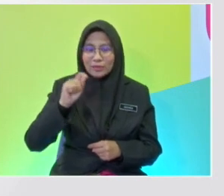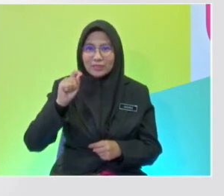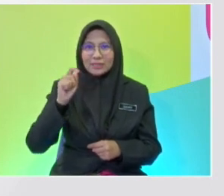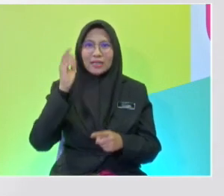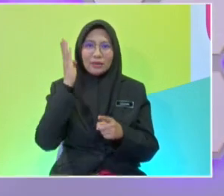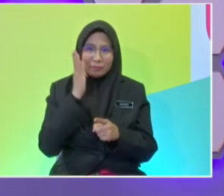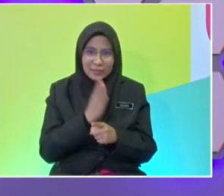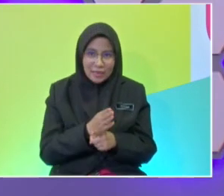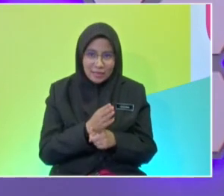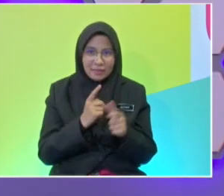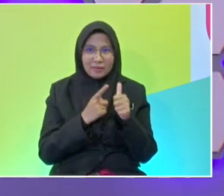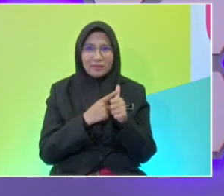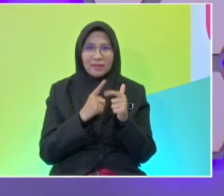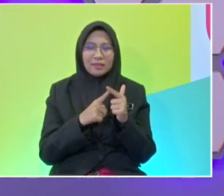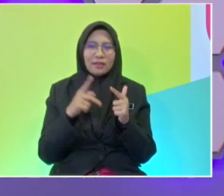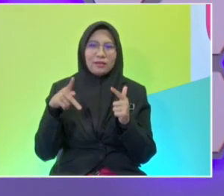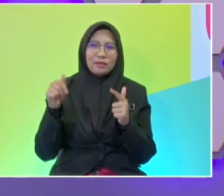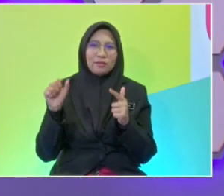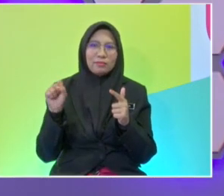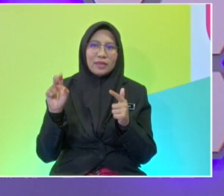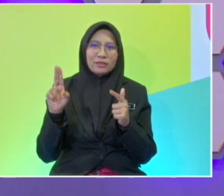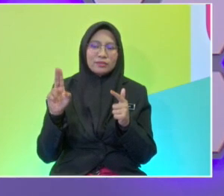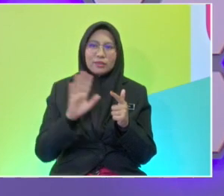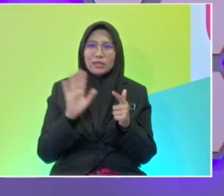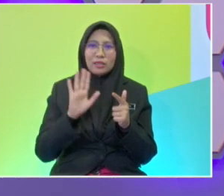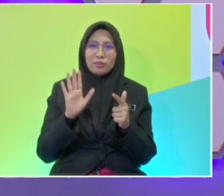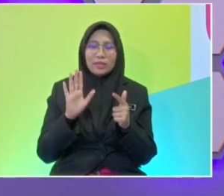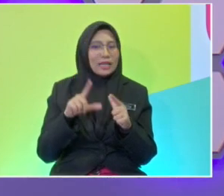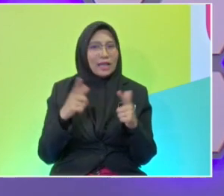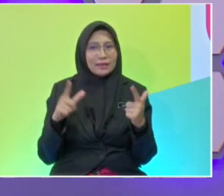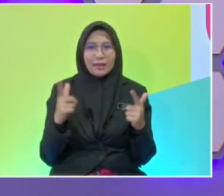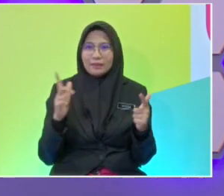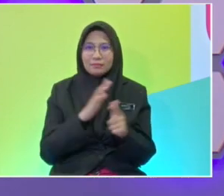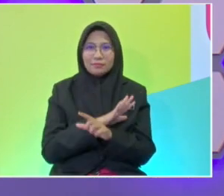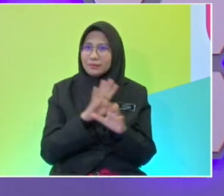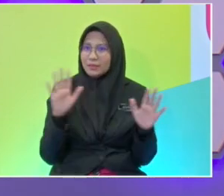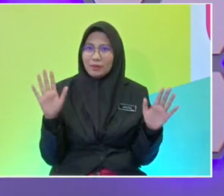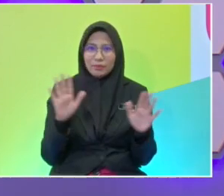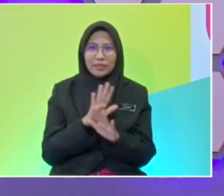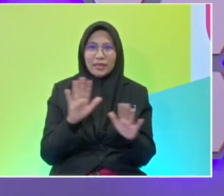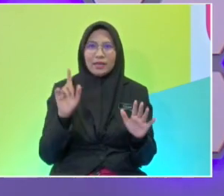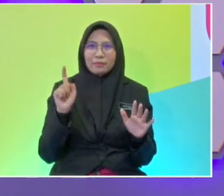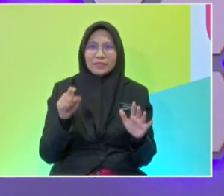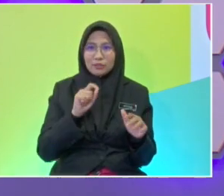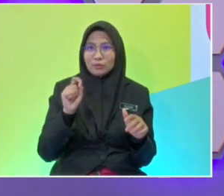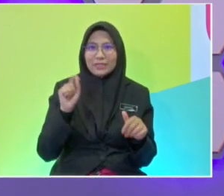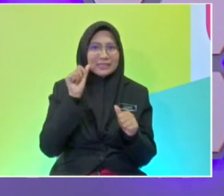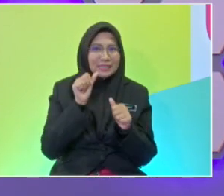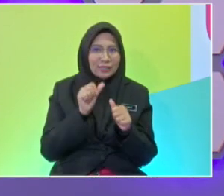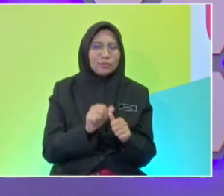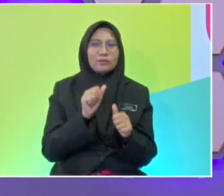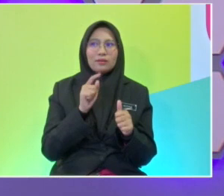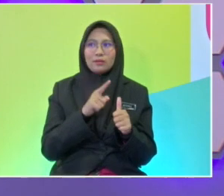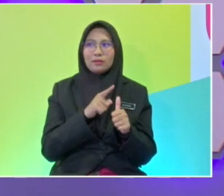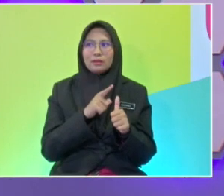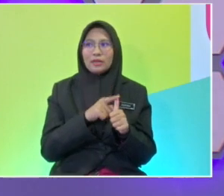menilai Oke salah ke arahan dia tulis kan benar dan palsu sekali